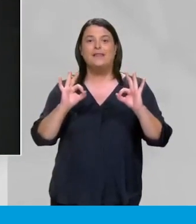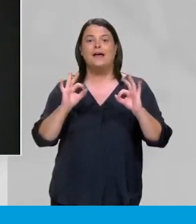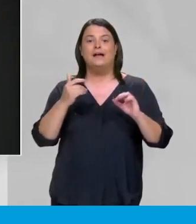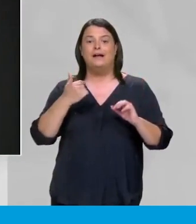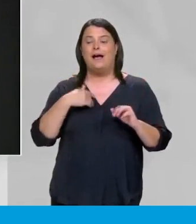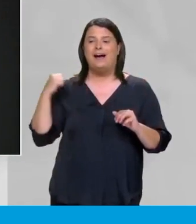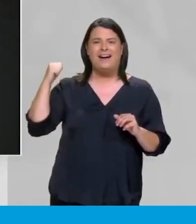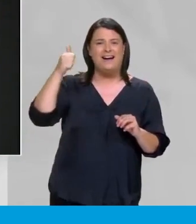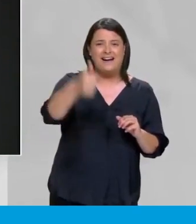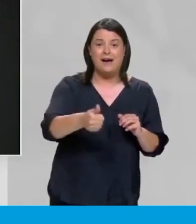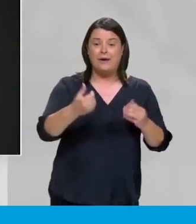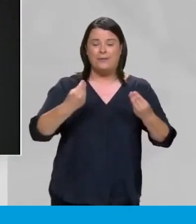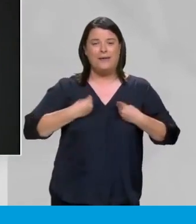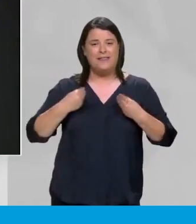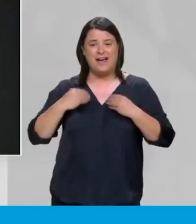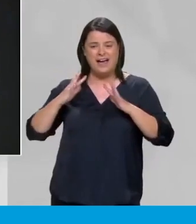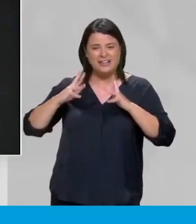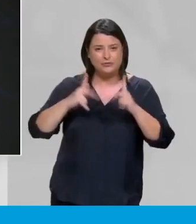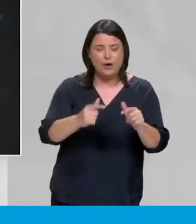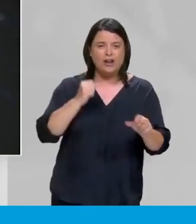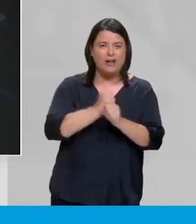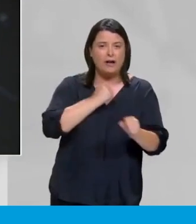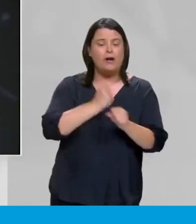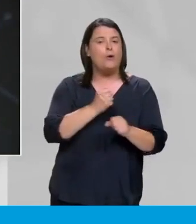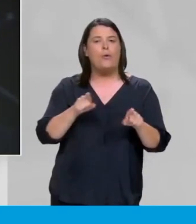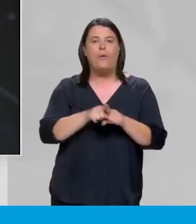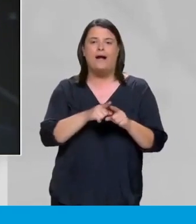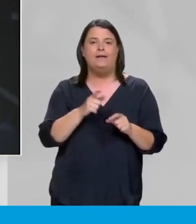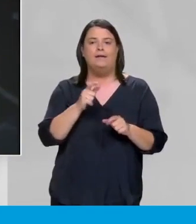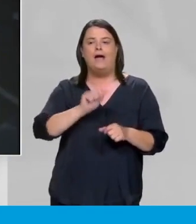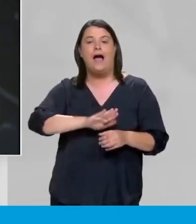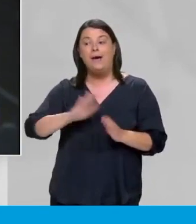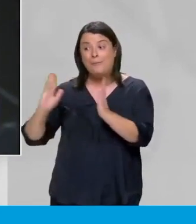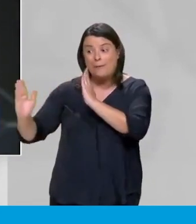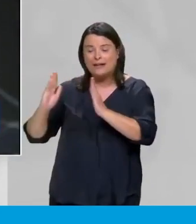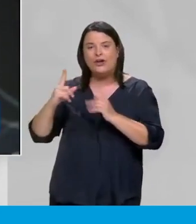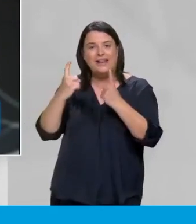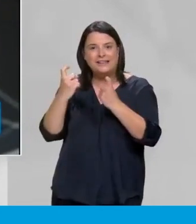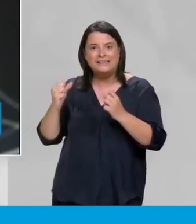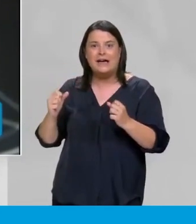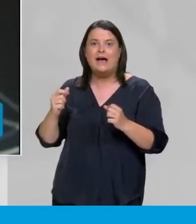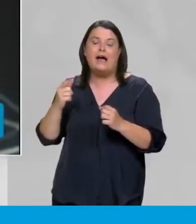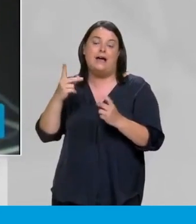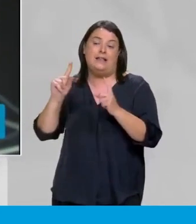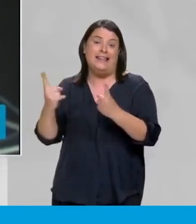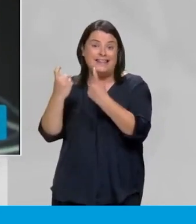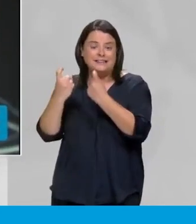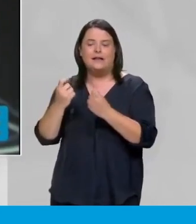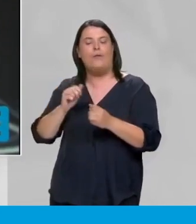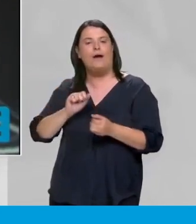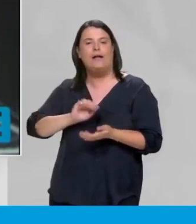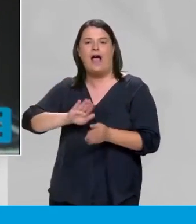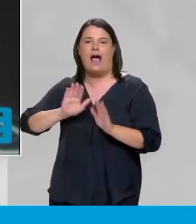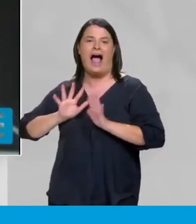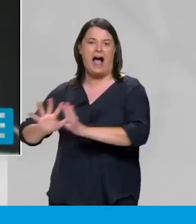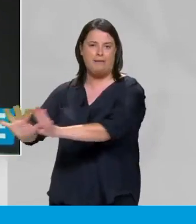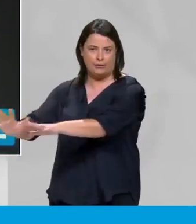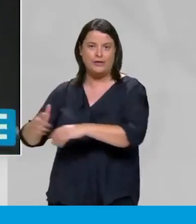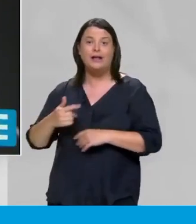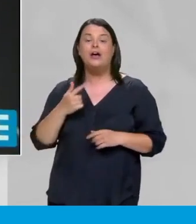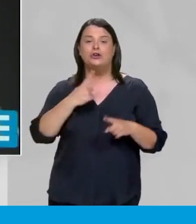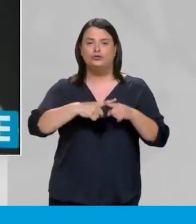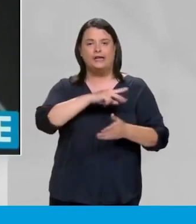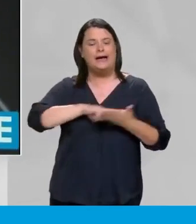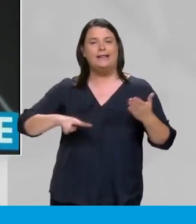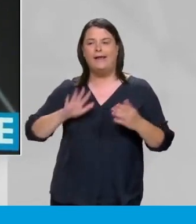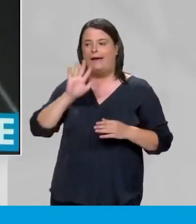dunha vida de duro esforzo foron abandonadas no momento en que máis necesitaban as institucións, principalmente a Xunta